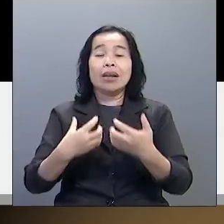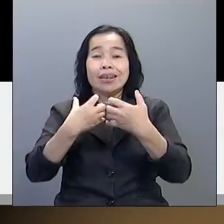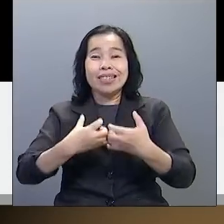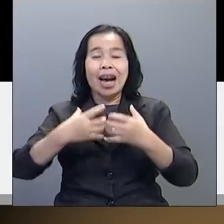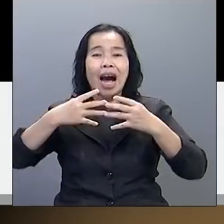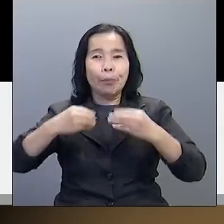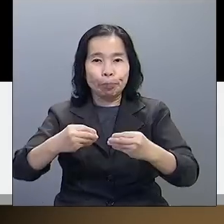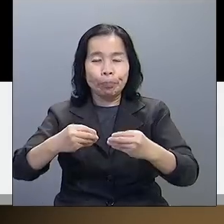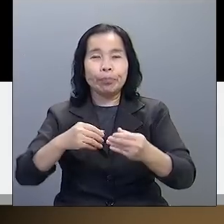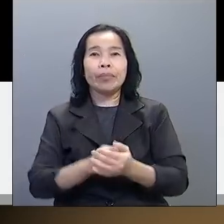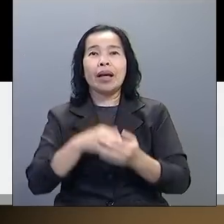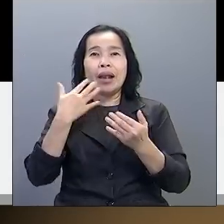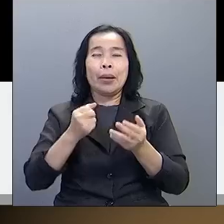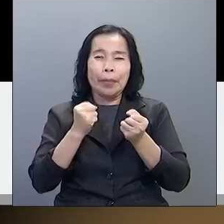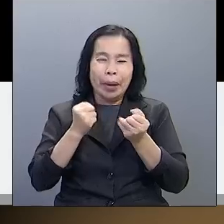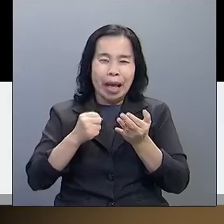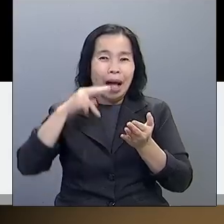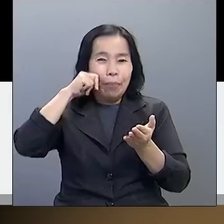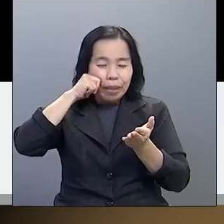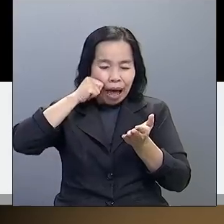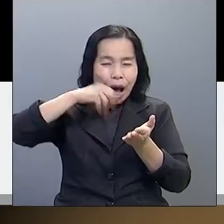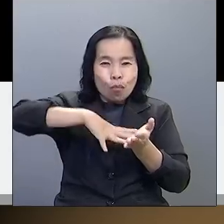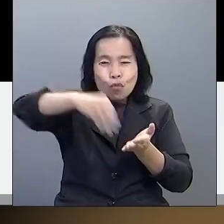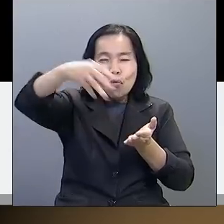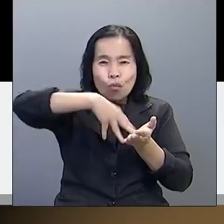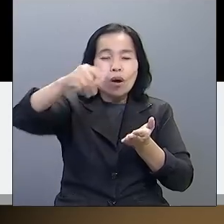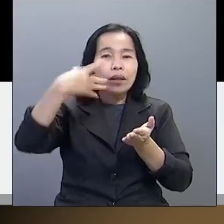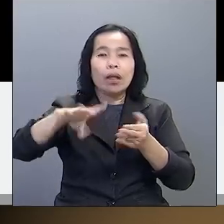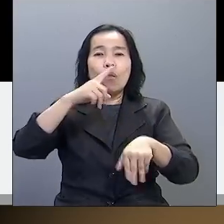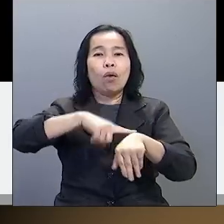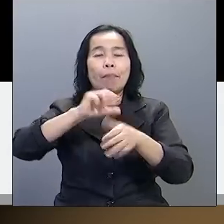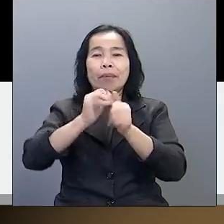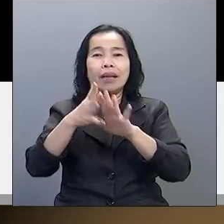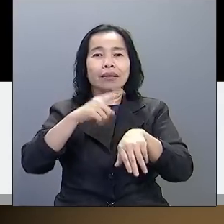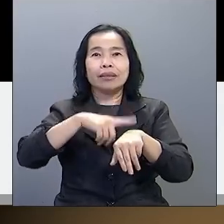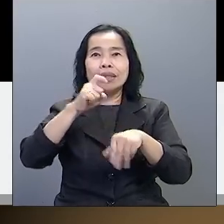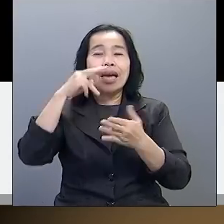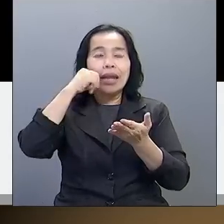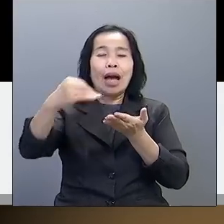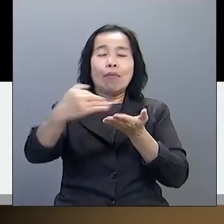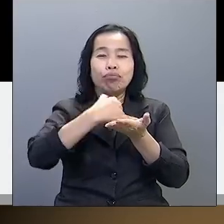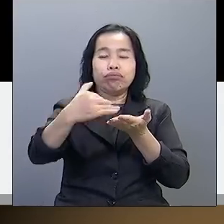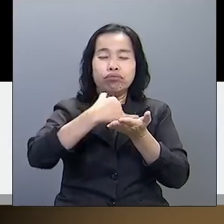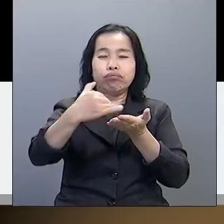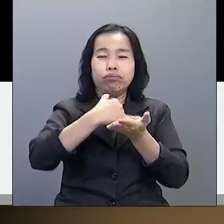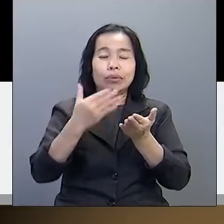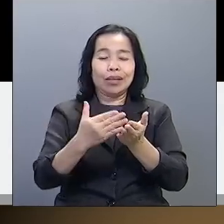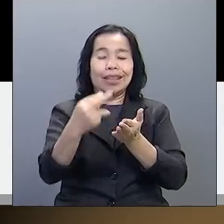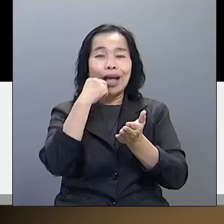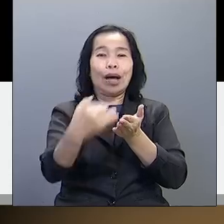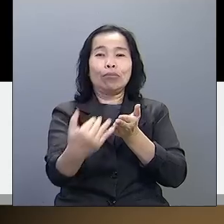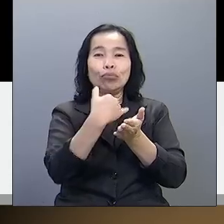ดปัญหาพยายามจะสูบน้ำออกแต่ก็ไม่ทันกับน้ำที่เข้ามาซึ่งมีปริมาณมากกว่า